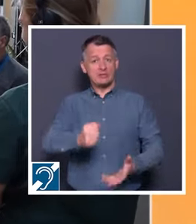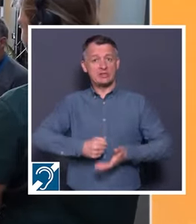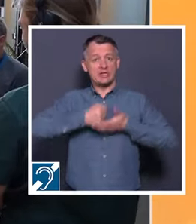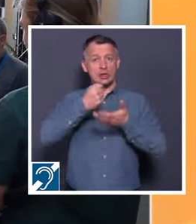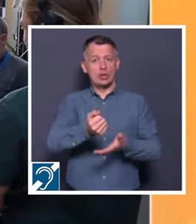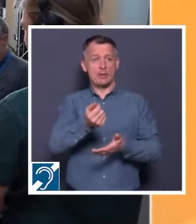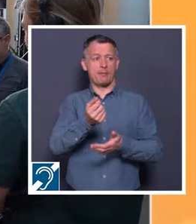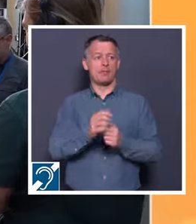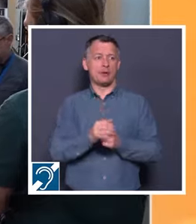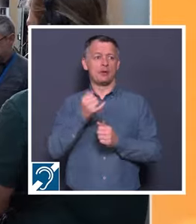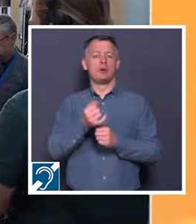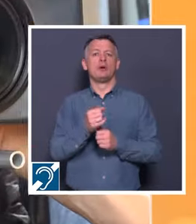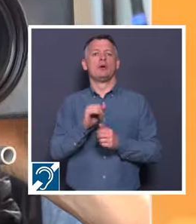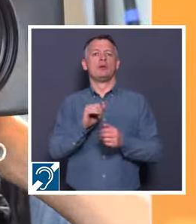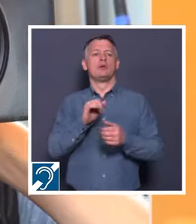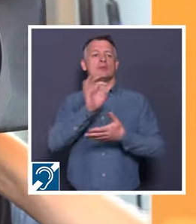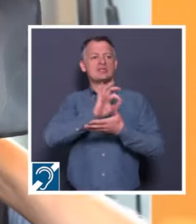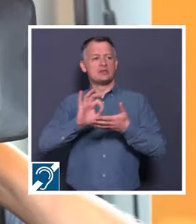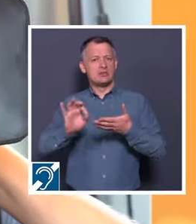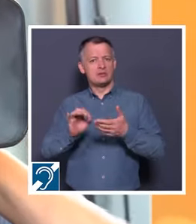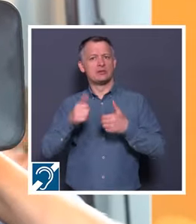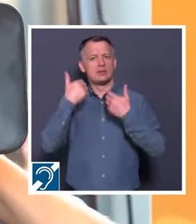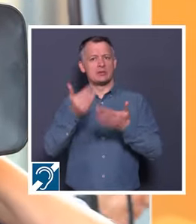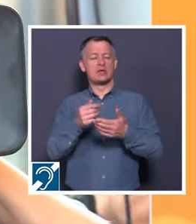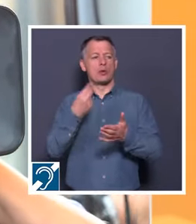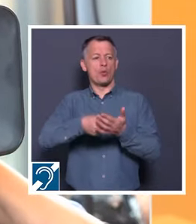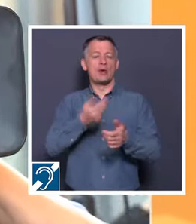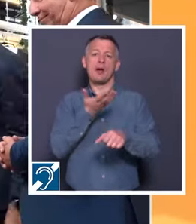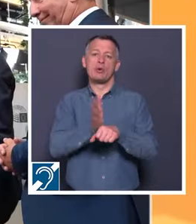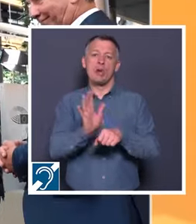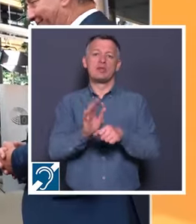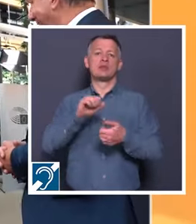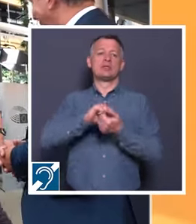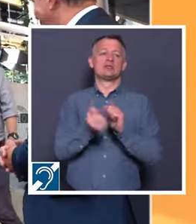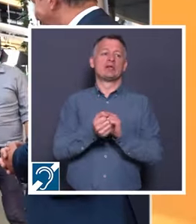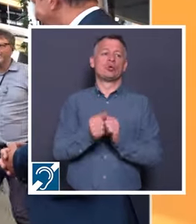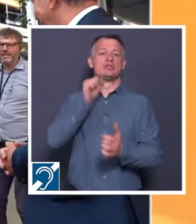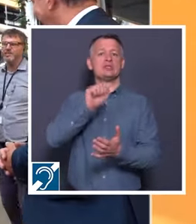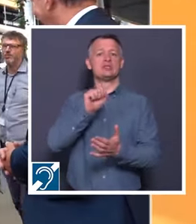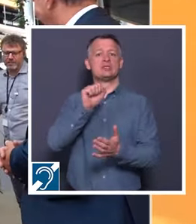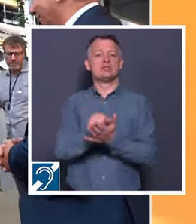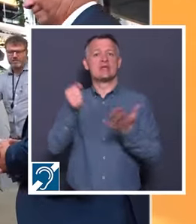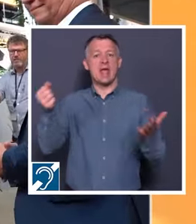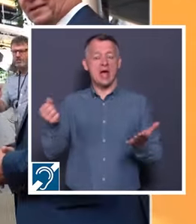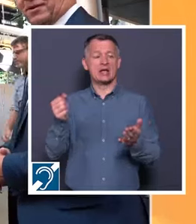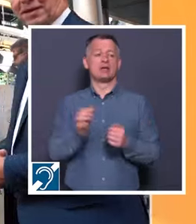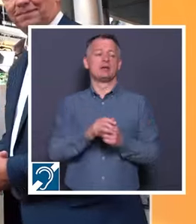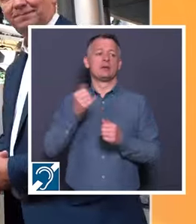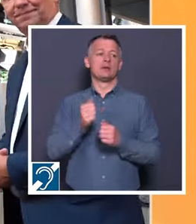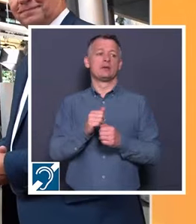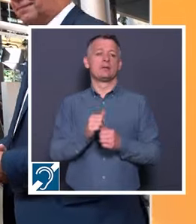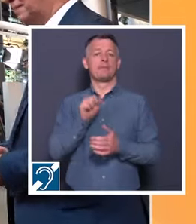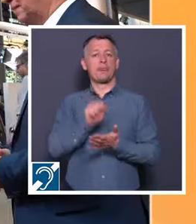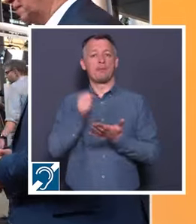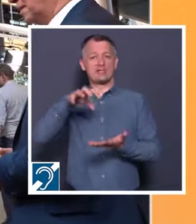conținut, pentru să cumpărăm abonamente, să mai cumpărăm ziare pe hârtie dacă ele mai există. În presa locală